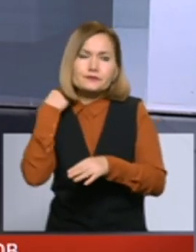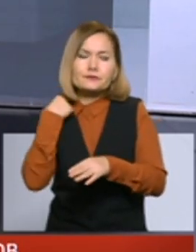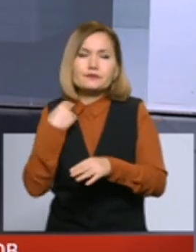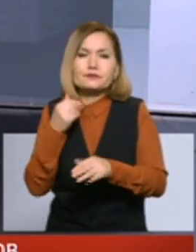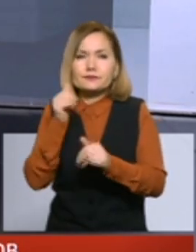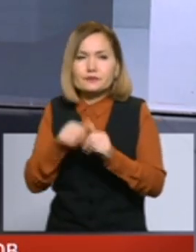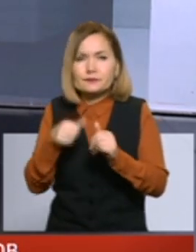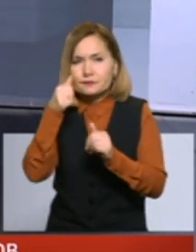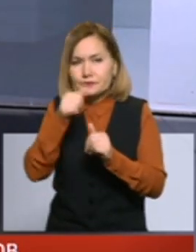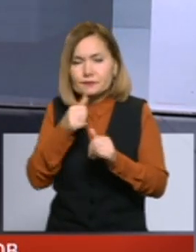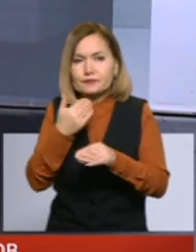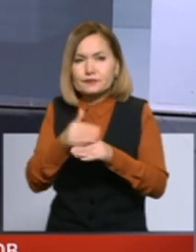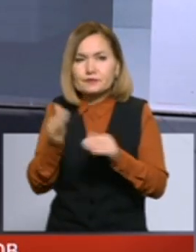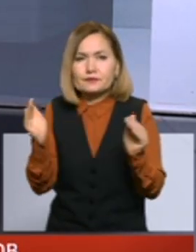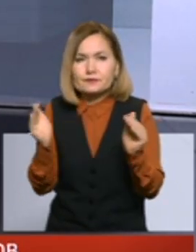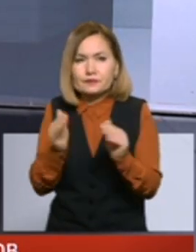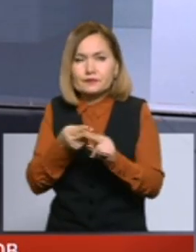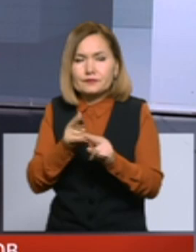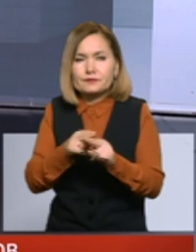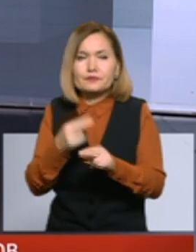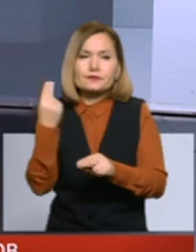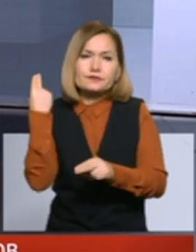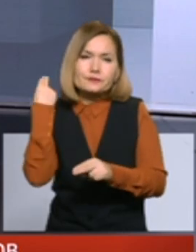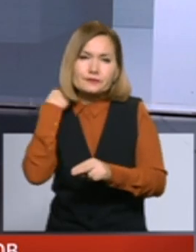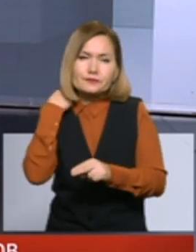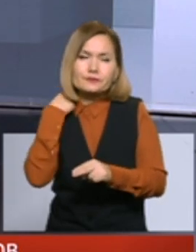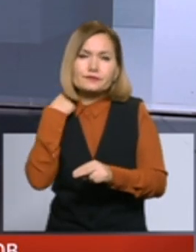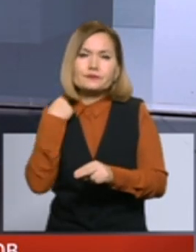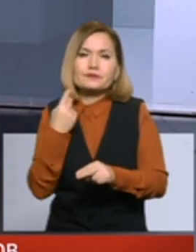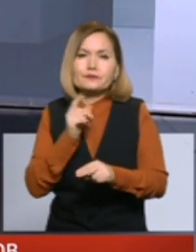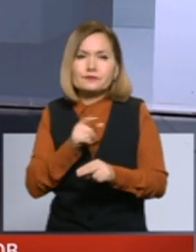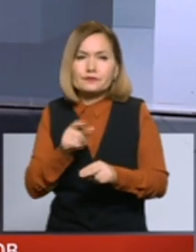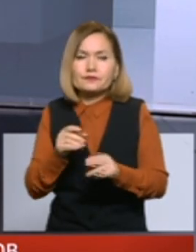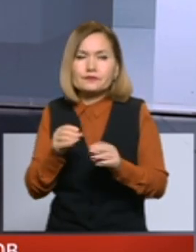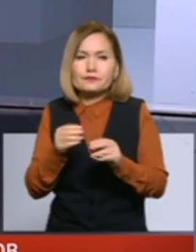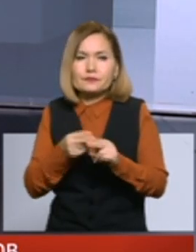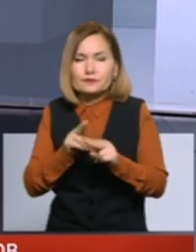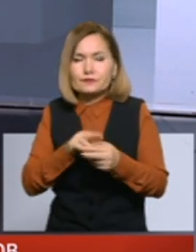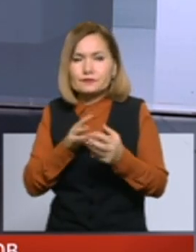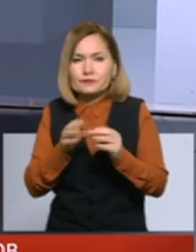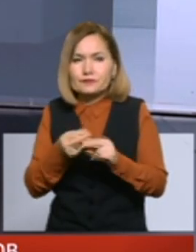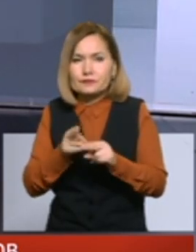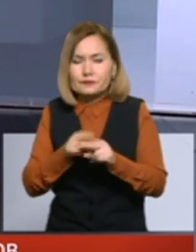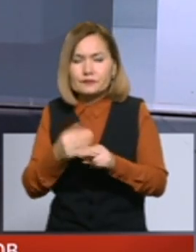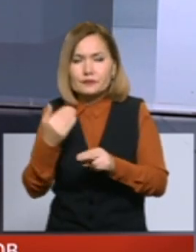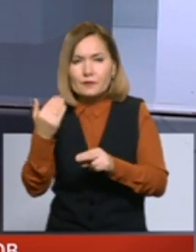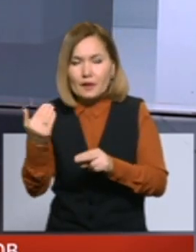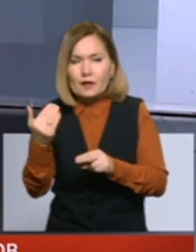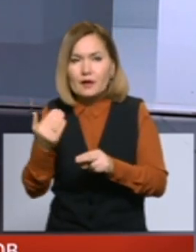жылдан жылға азайтып жатыр. Бүгінде берешек сұраған 10 адамның 3-еуінің ғана өтінімі мақұлданады.